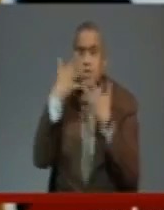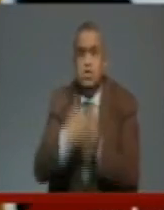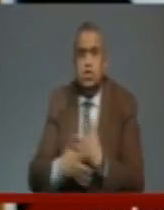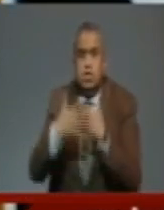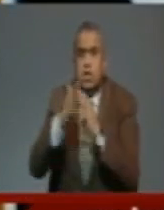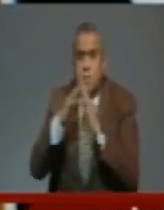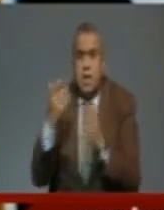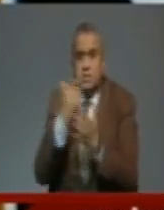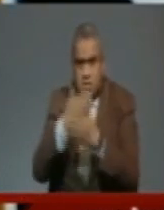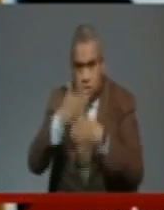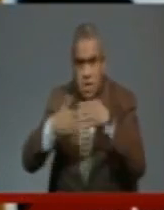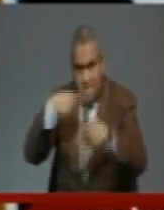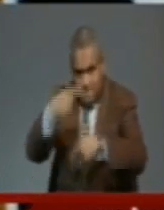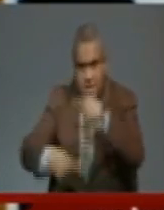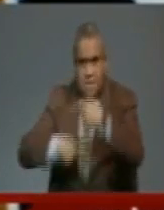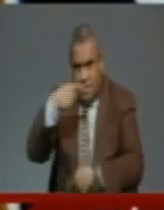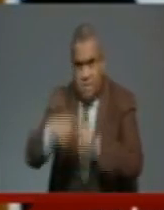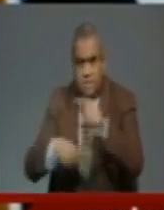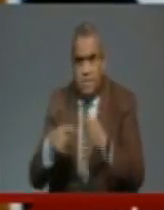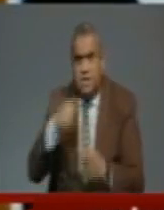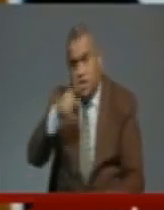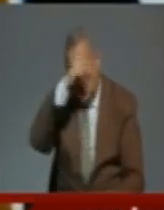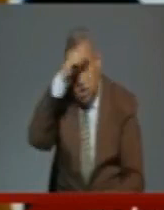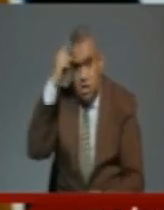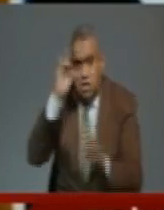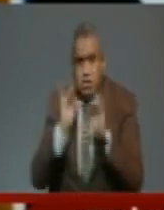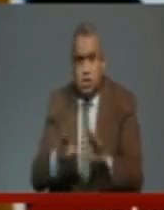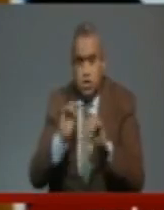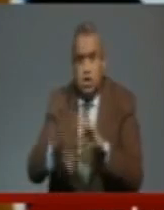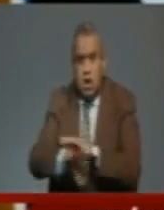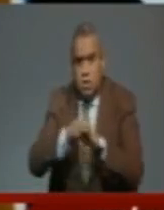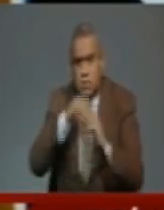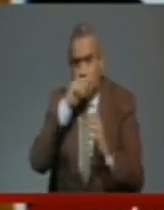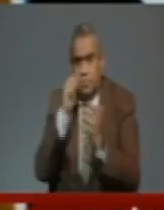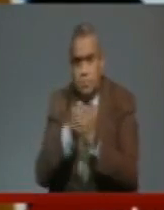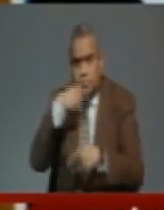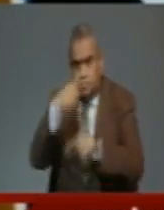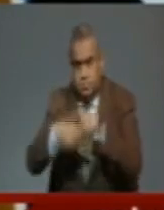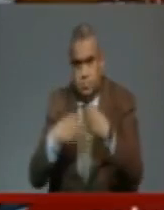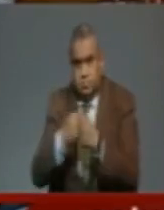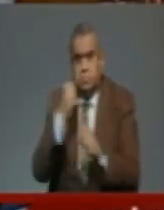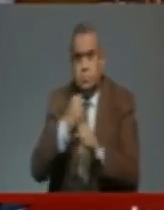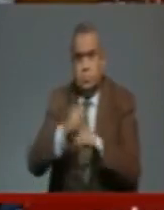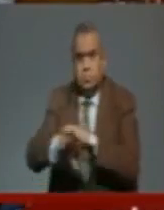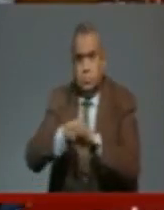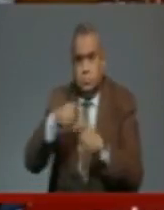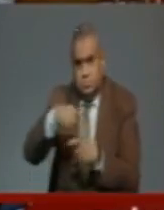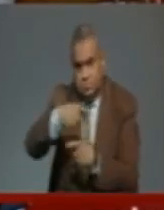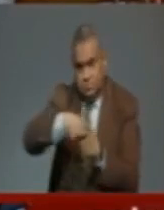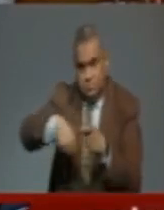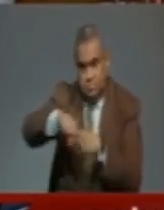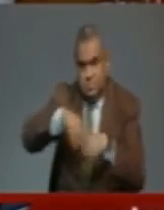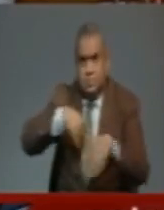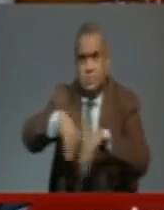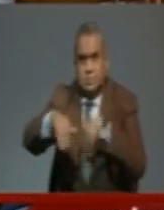موجودين. فده ان شاء الله باذن الله لما هيكتمل باذن الله فعلا كمل منظومة الممر اللوجستي.